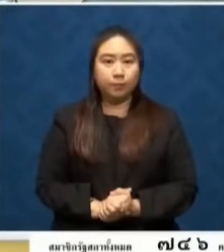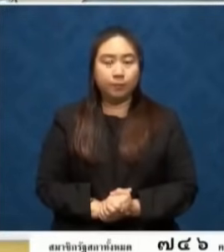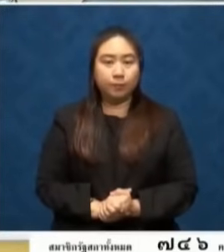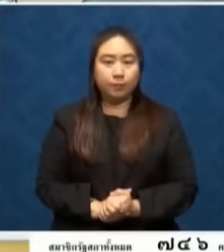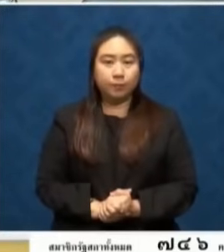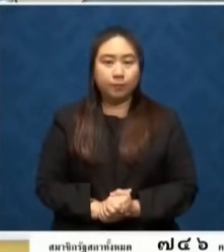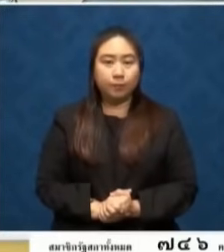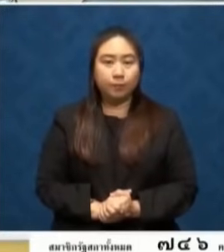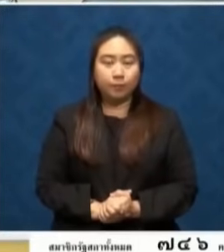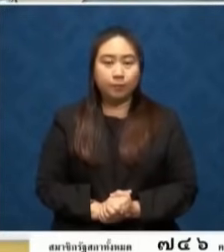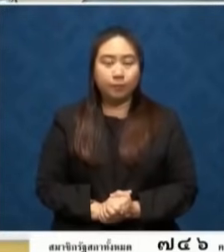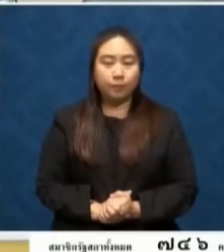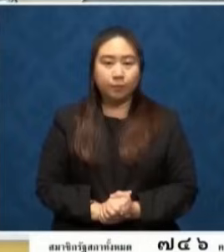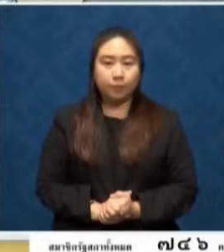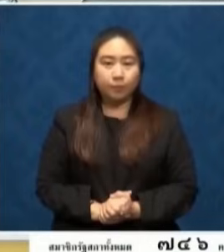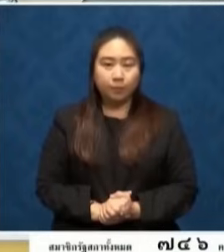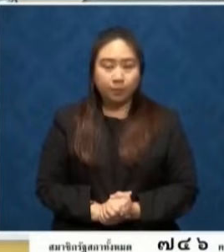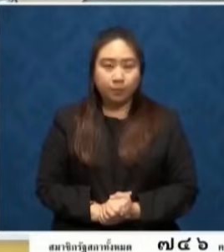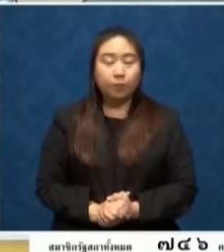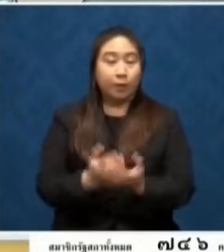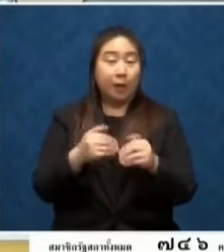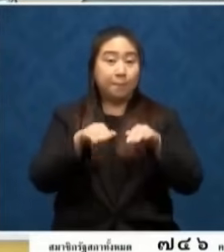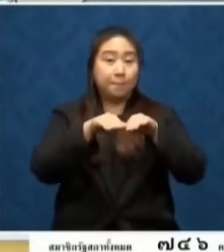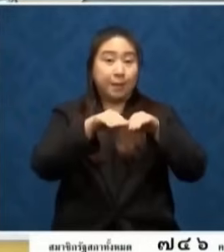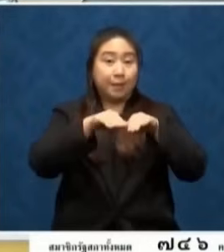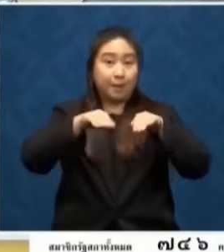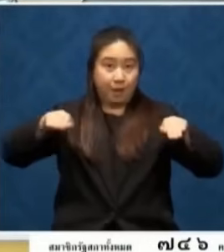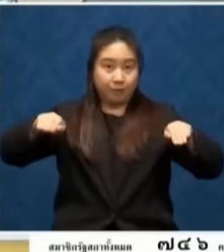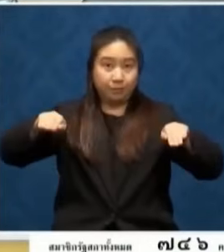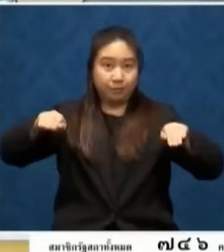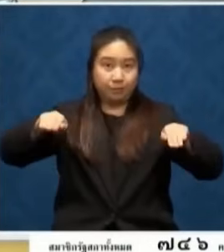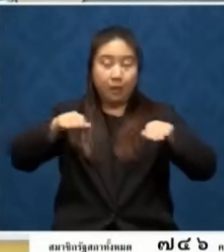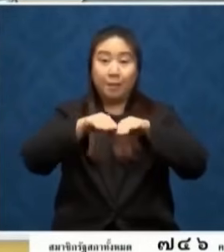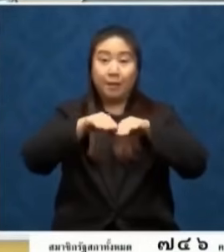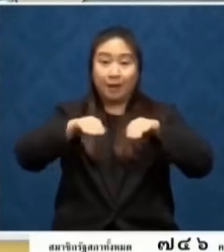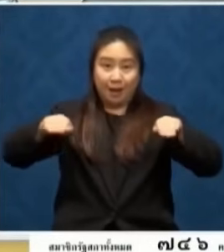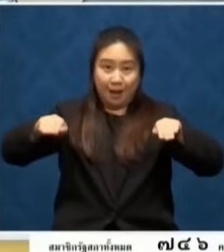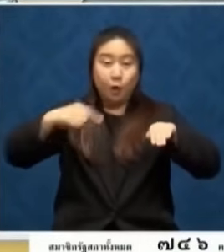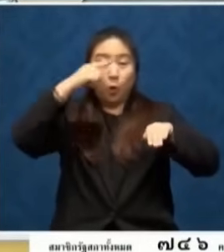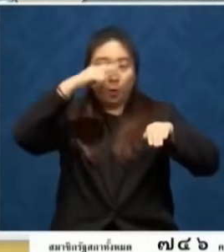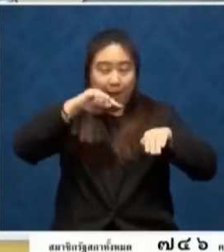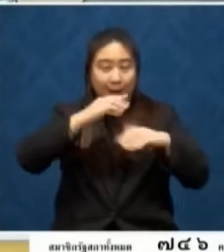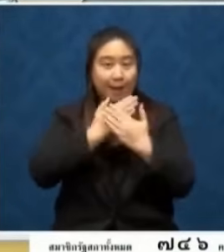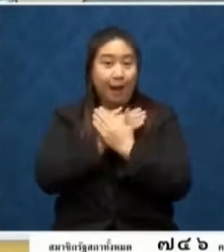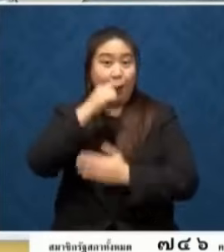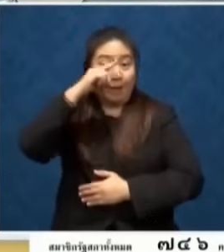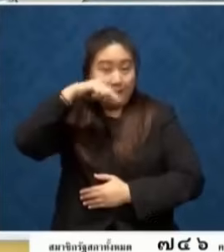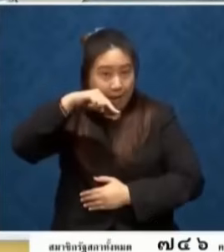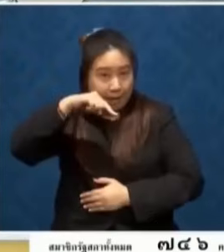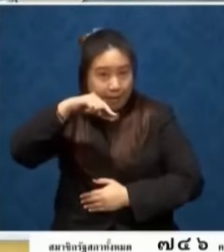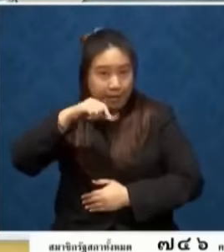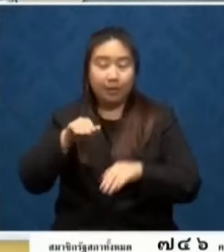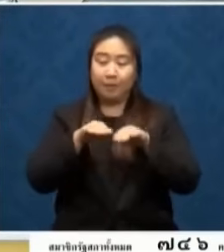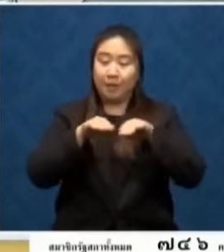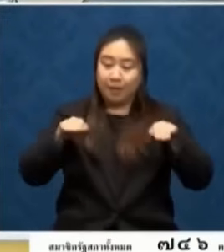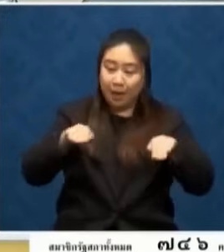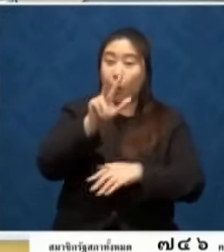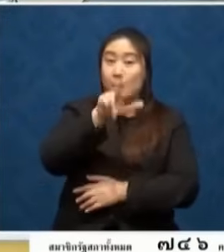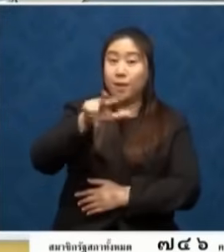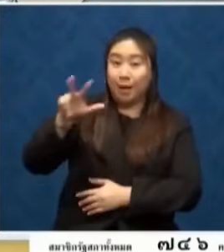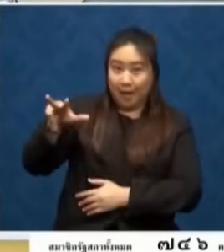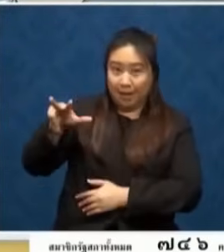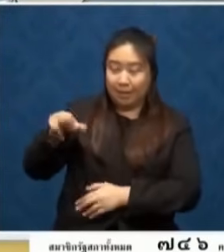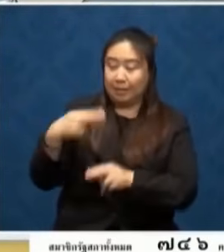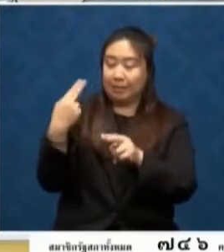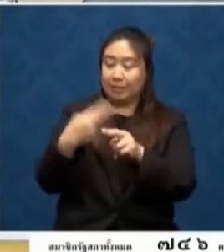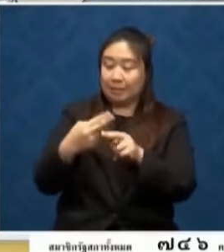สิ่งที่มาตรฐานพรรคไทยรักไทยก็ดีพรรคเพื่อไทยก็ดีเสนอบุคคล